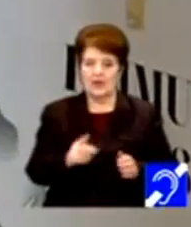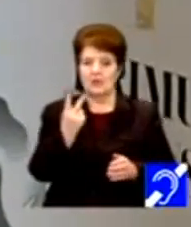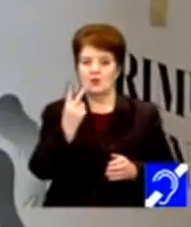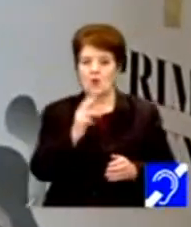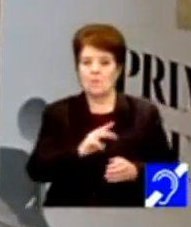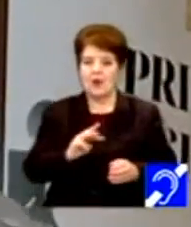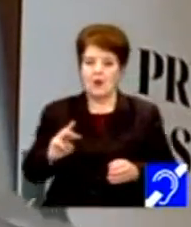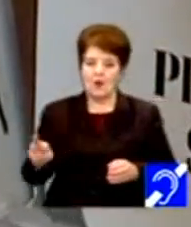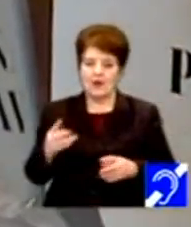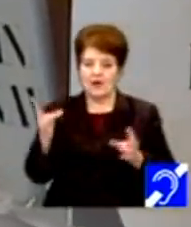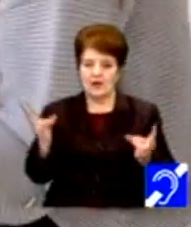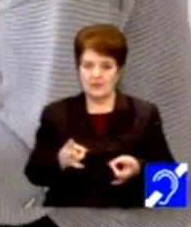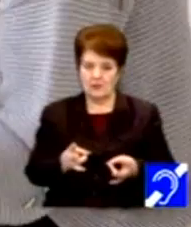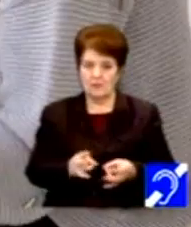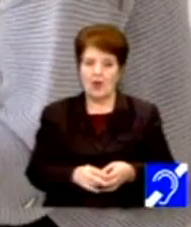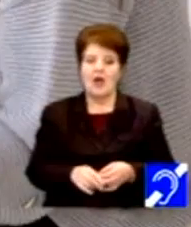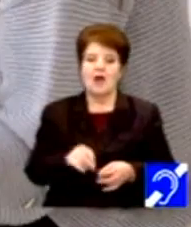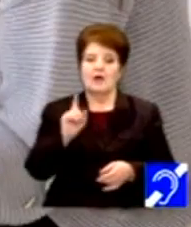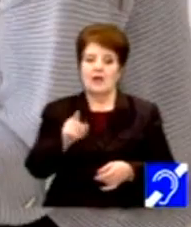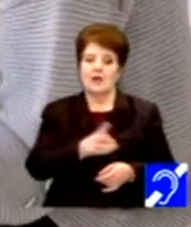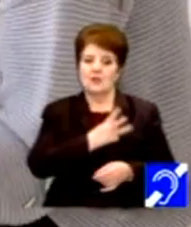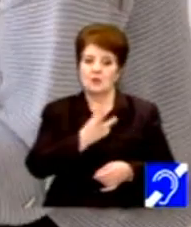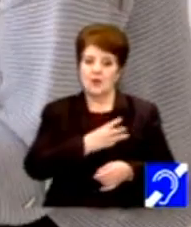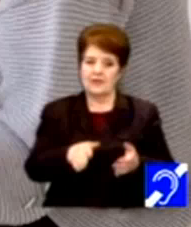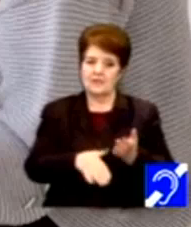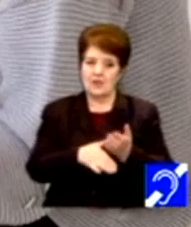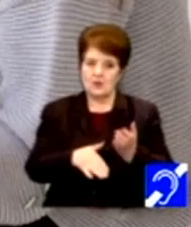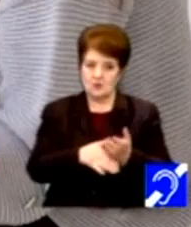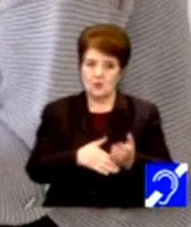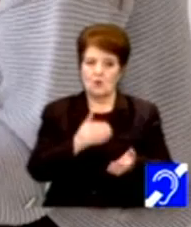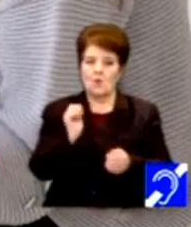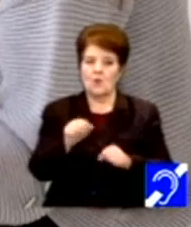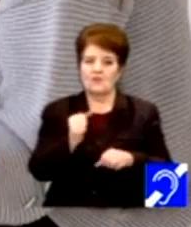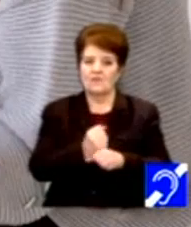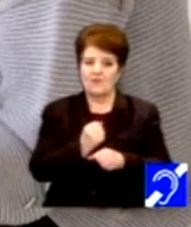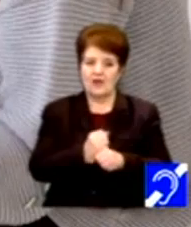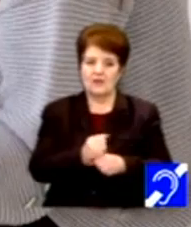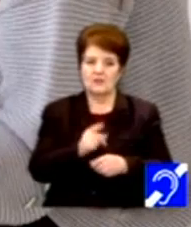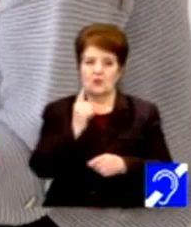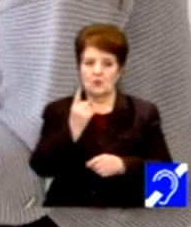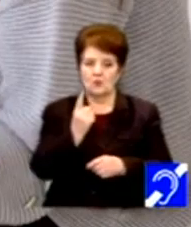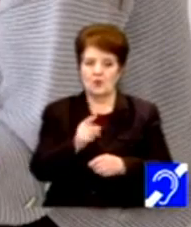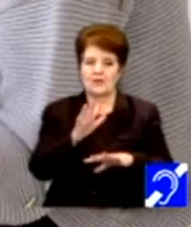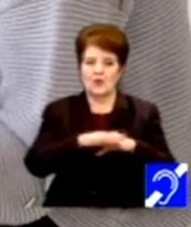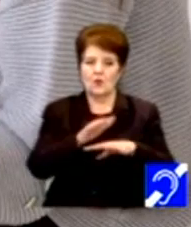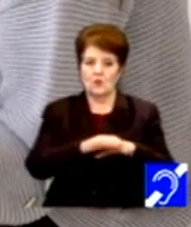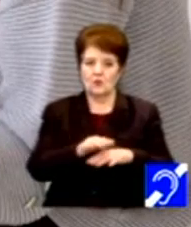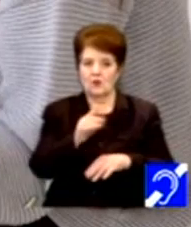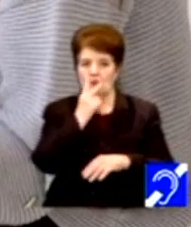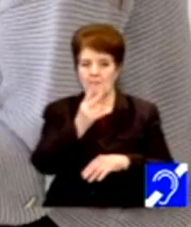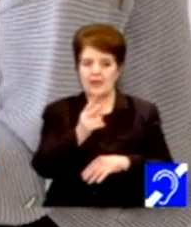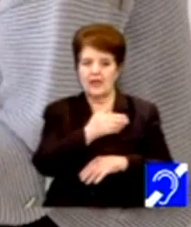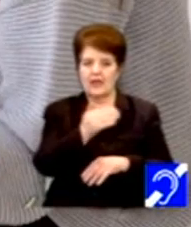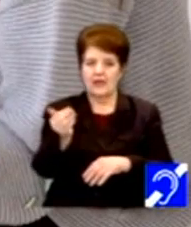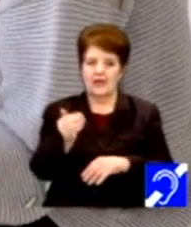2 milioane de care are nevoie Robert. Cei care doresc să ajute tânăra familie o pot face donând bani într-unul dintre conturile afișate pe